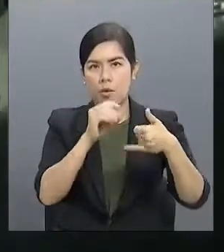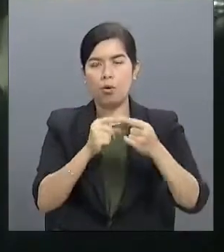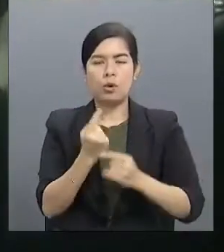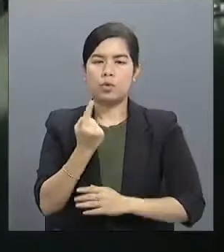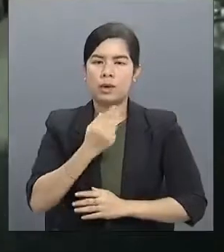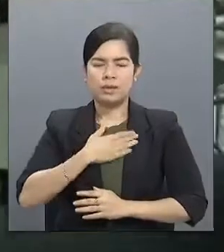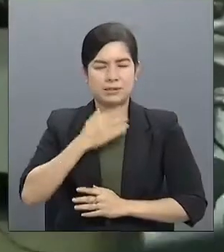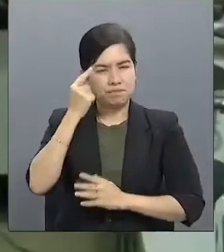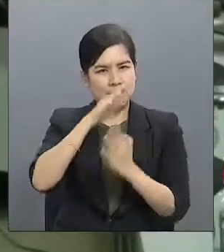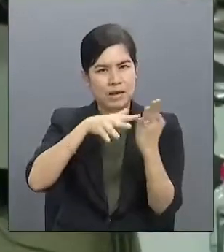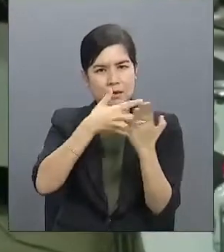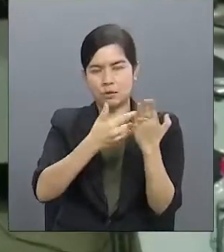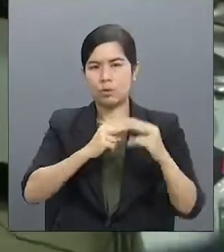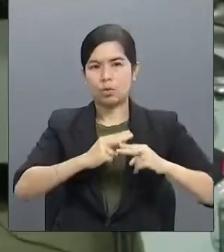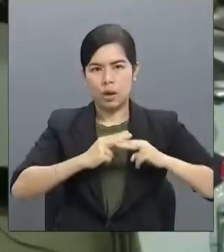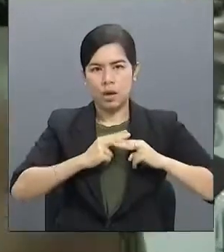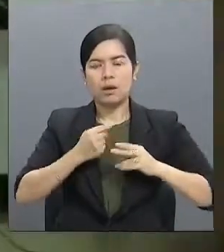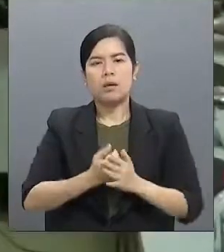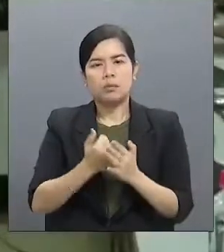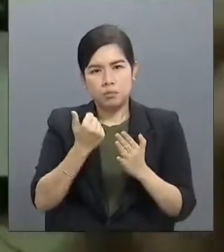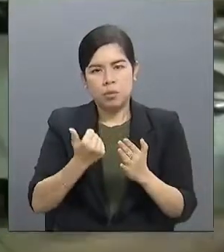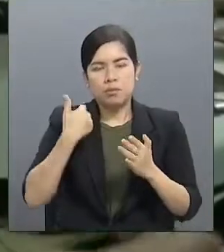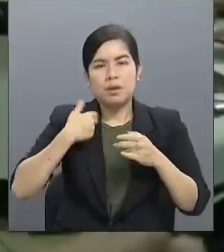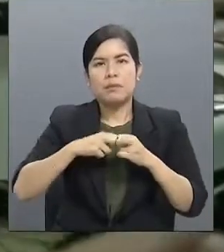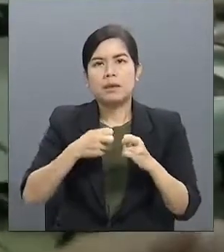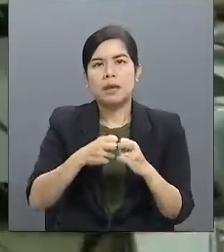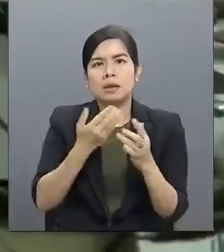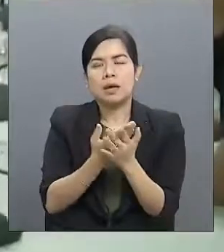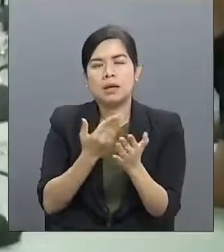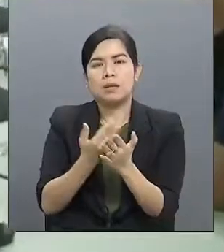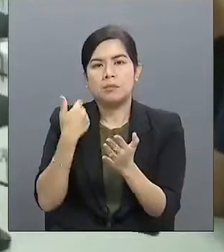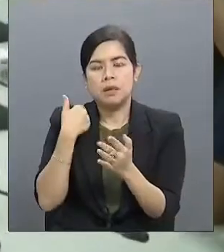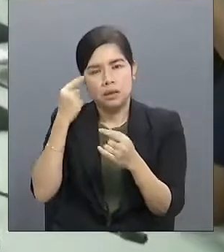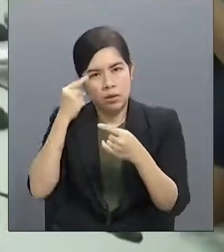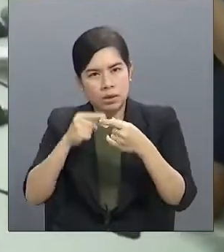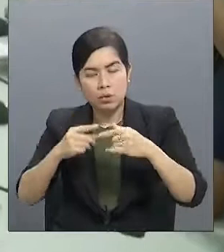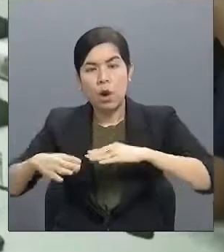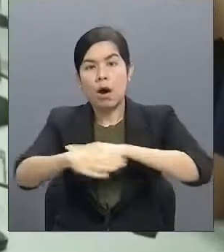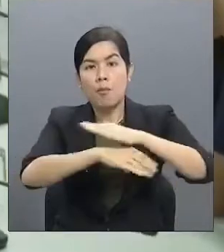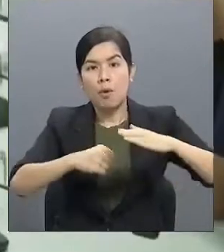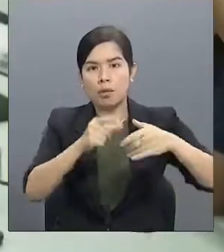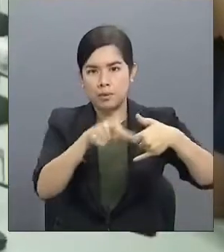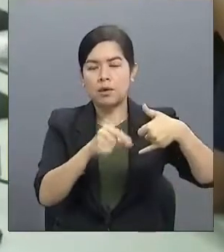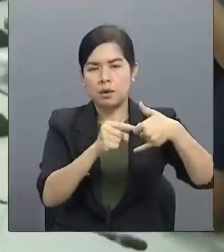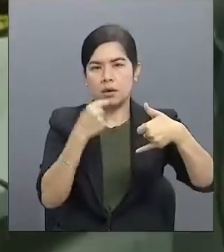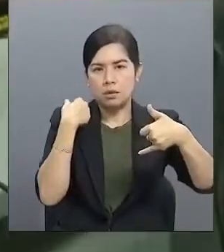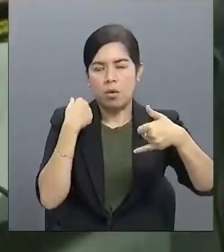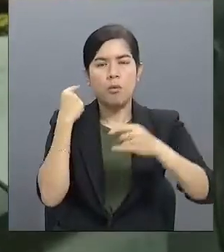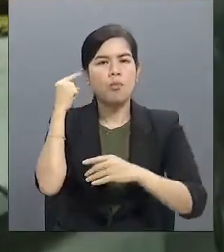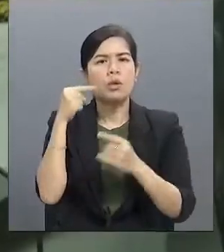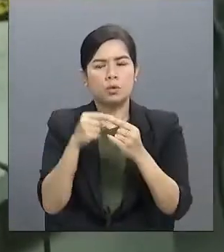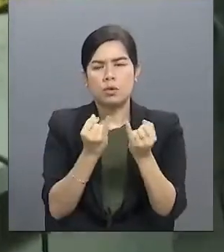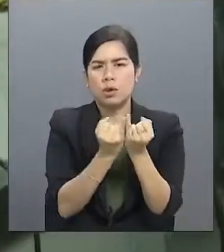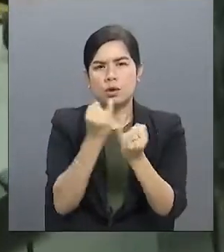แผนก่อเหตุเองหลังจากมีปัญหาด้านการเงินจึงตัดสินใจเข้าไปชิงทรัพย์เนื่องจากผู้เสียชีวิตเป็นคนที่คุ้นเคยกันมาก่อนและเห็นว่